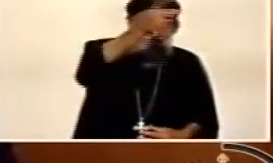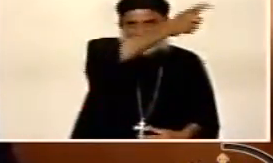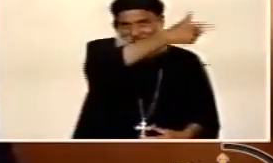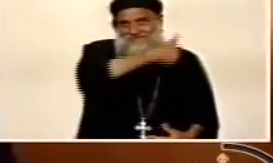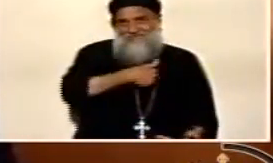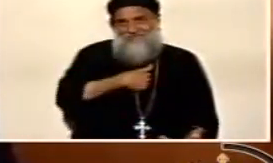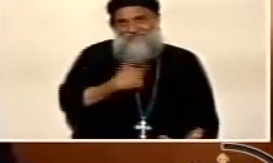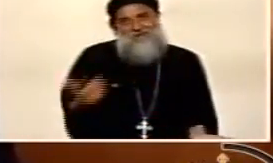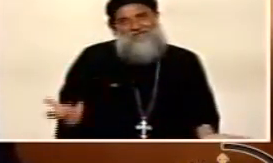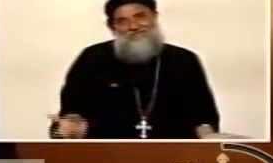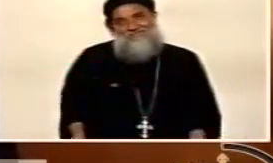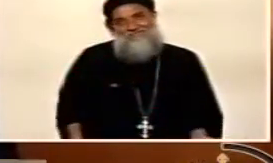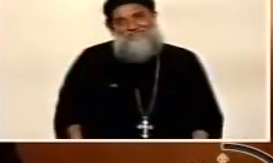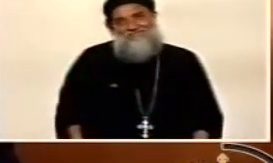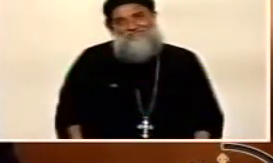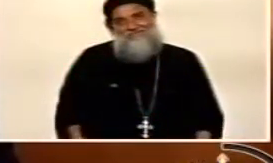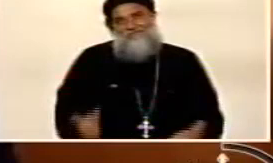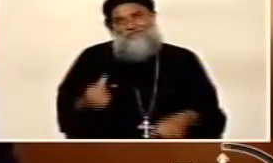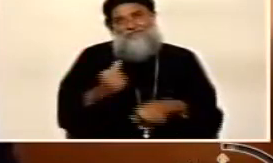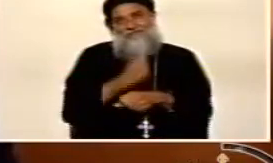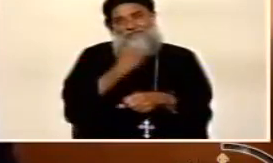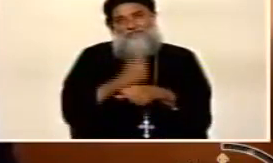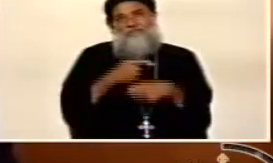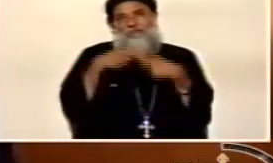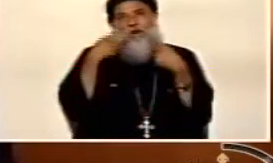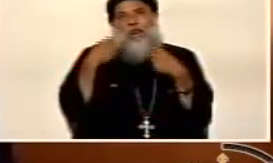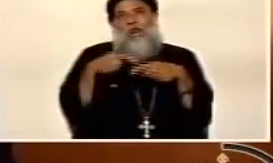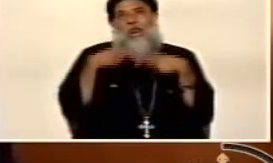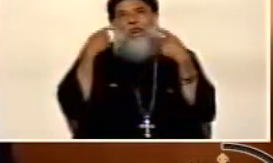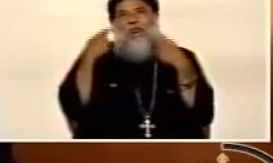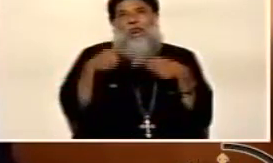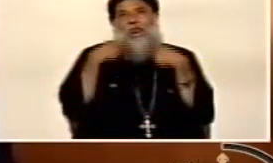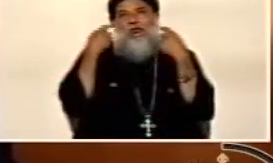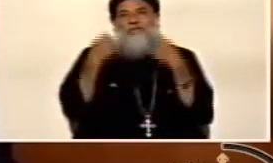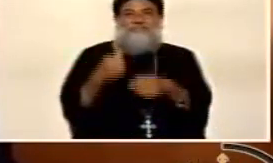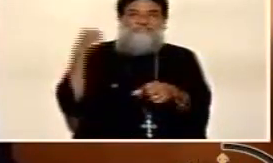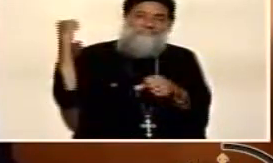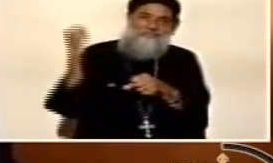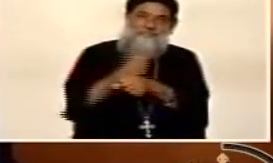فعله مش متكلمين، فعله،